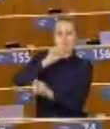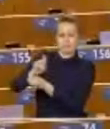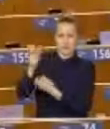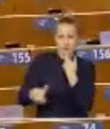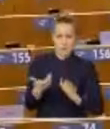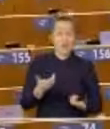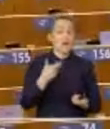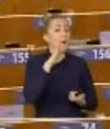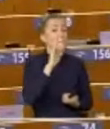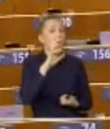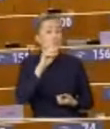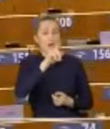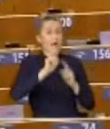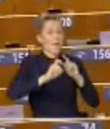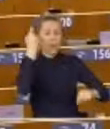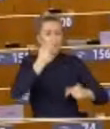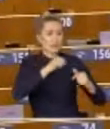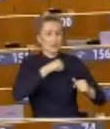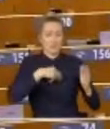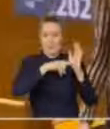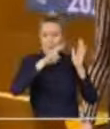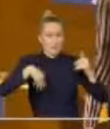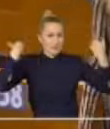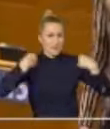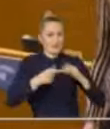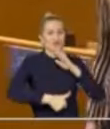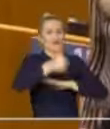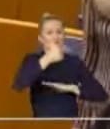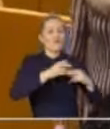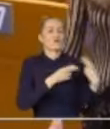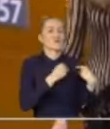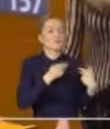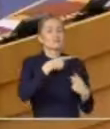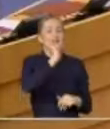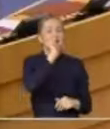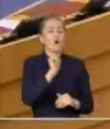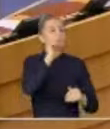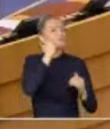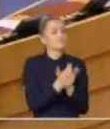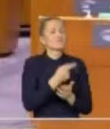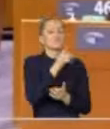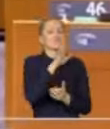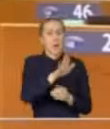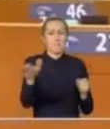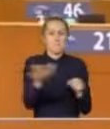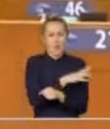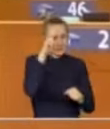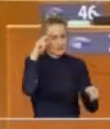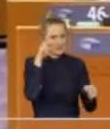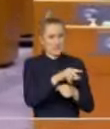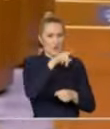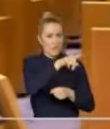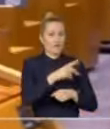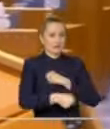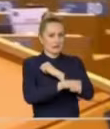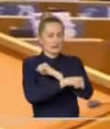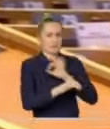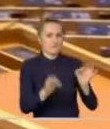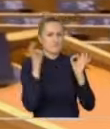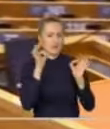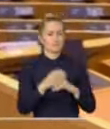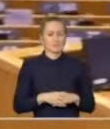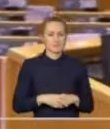Borrell do dymisji podawać się nie zamierza. Szefowa Komisji Europejskiej Ursula von der Leyen powiedziała, że ma pełne zaufanie do swojego zastępcy.